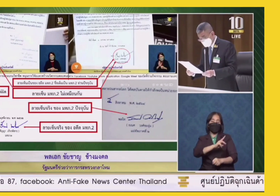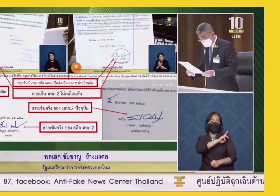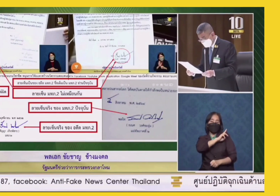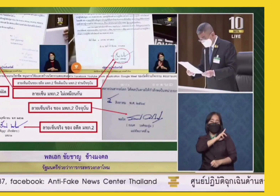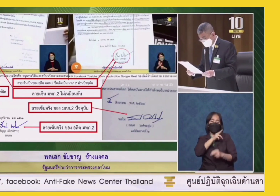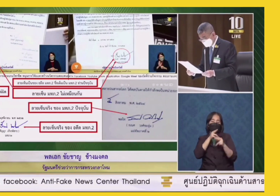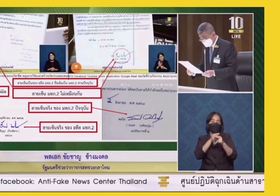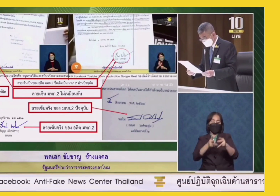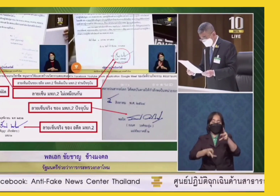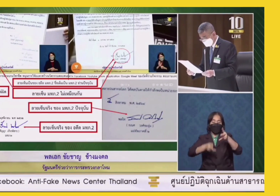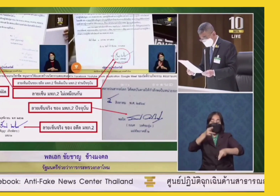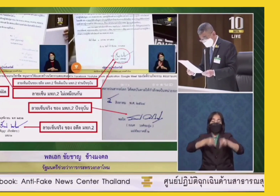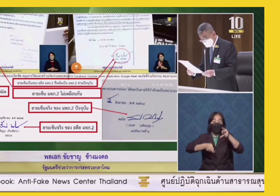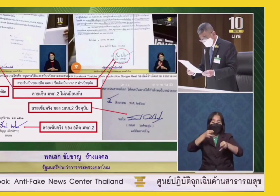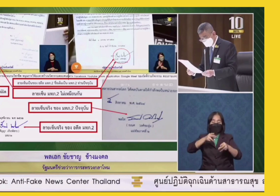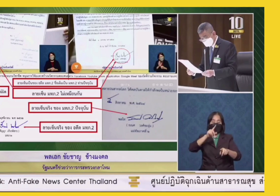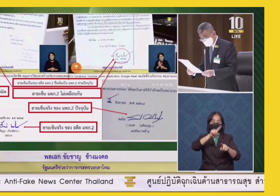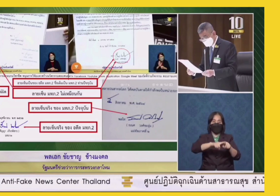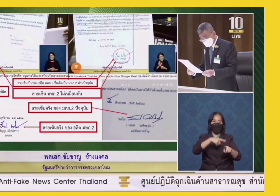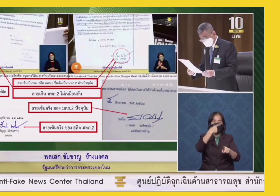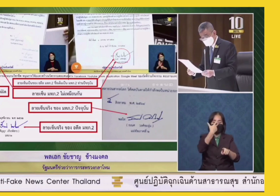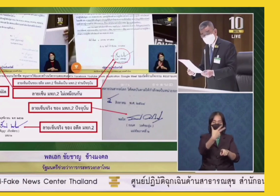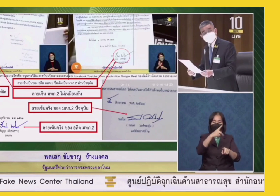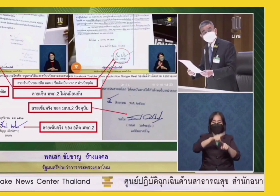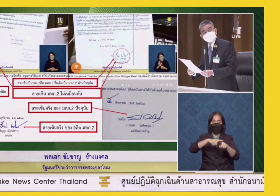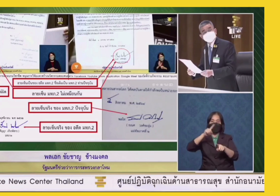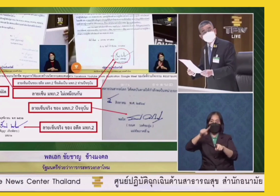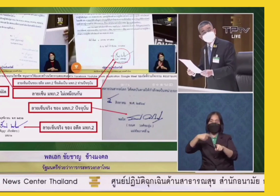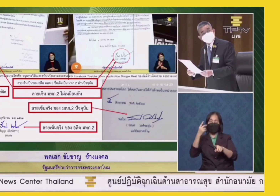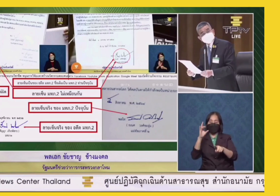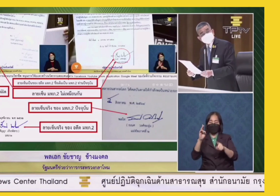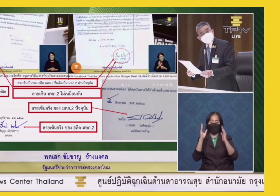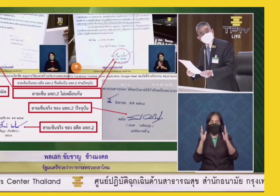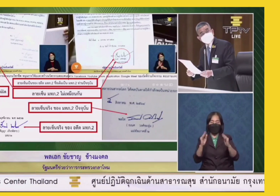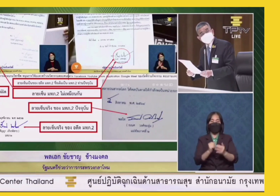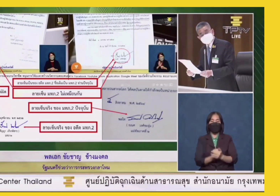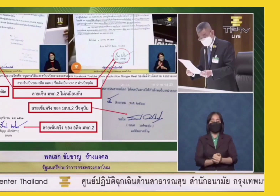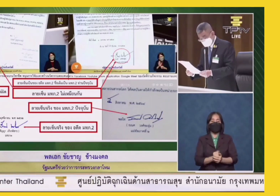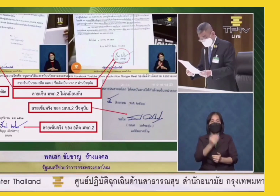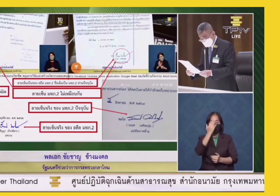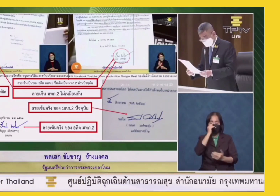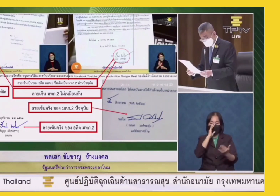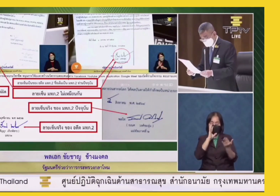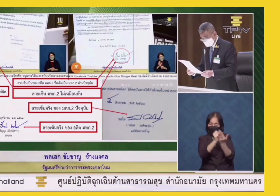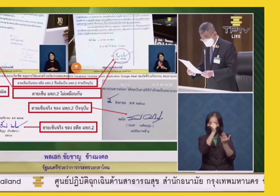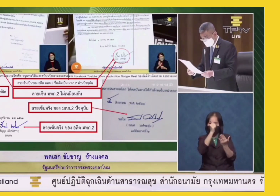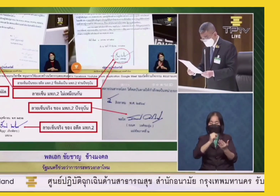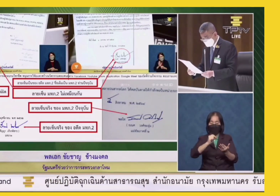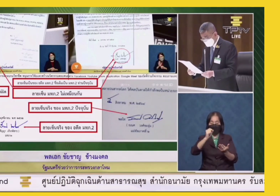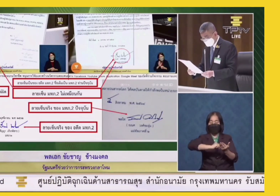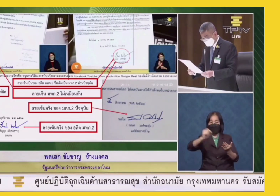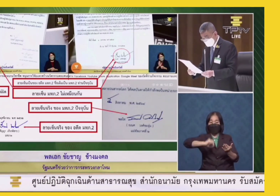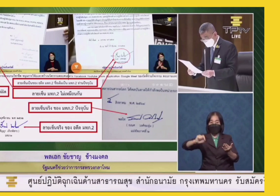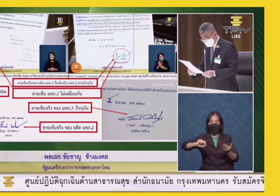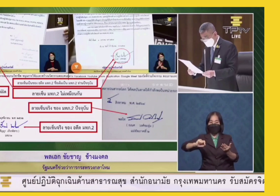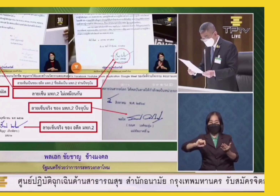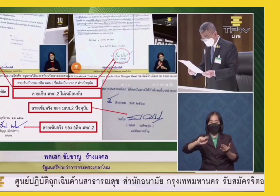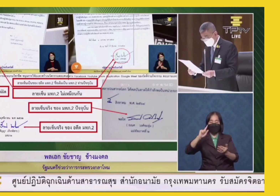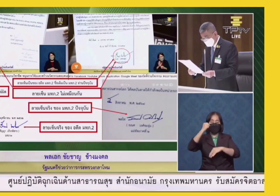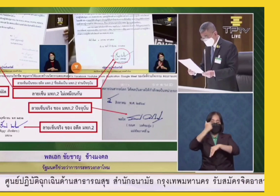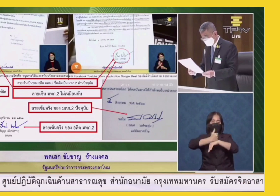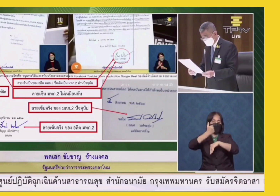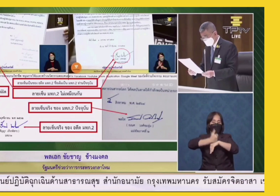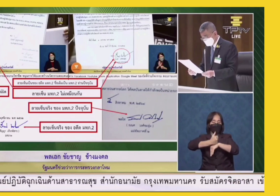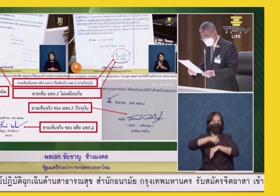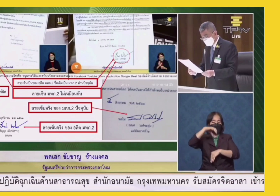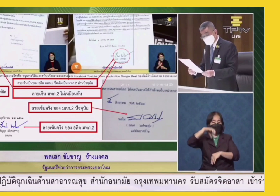ไม่ ั้วใหนเซ็ว่ท่ปราย 2 คนฉ